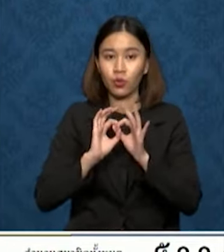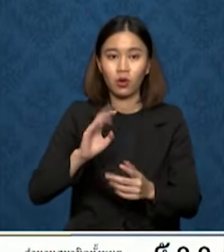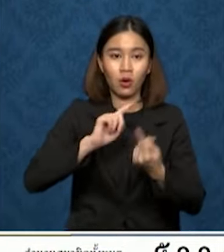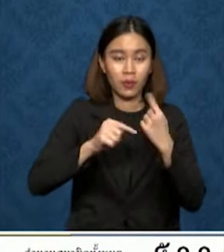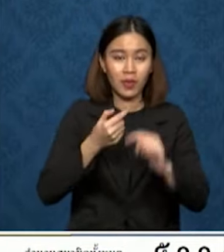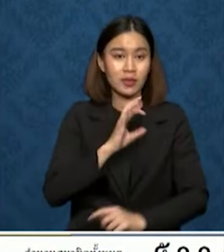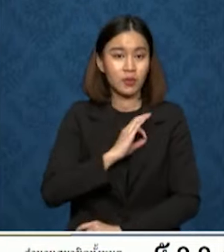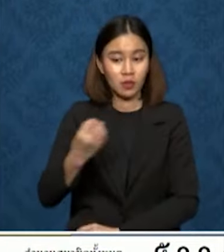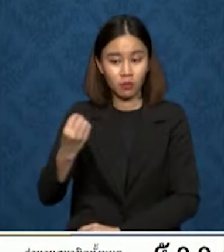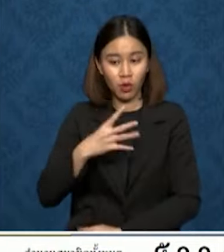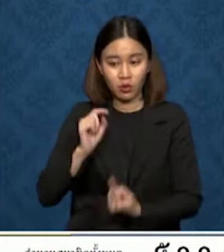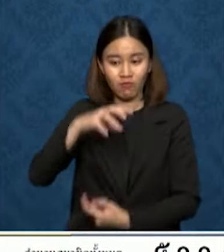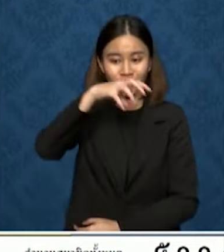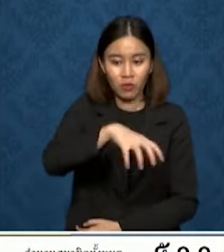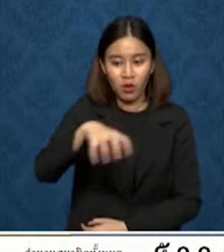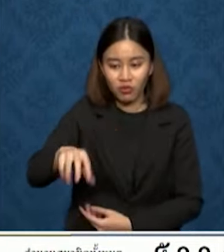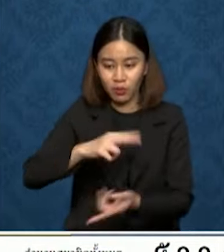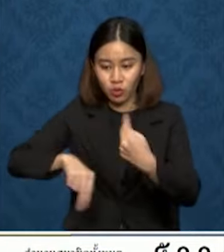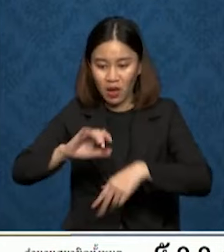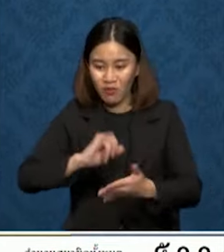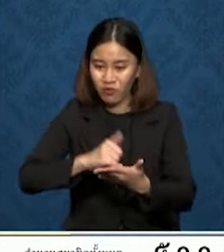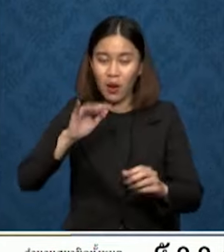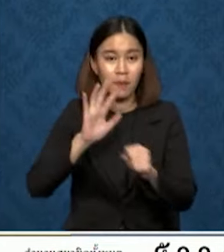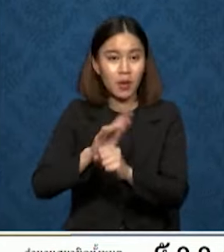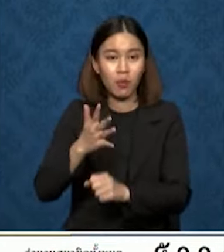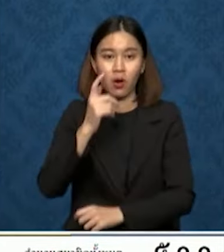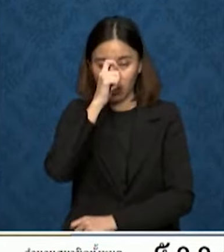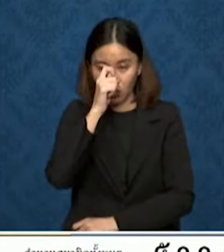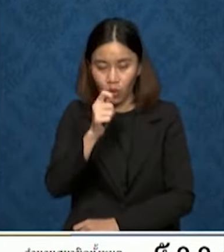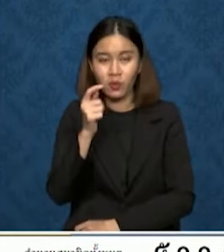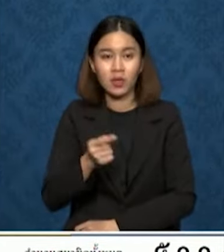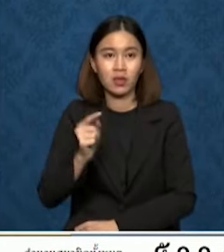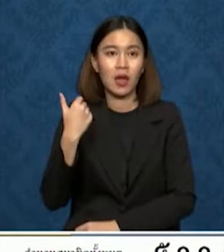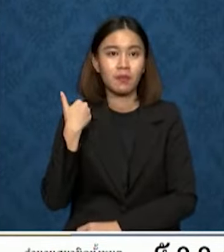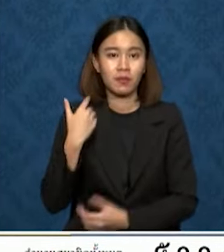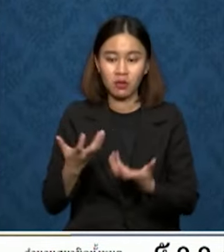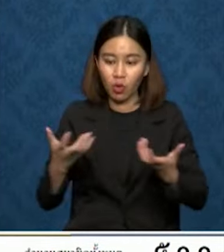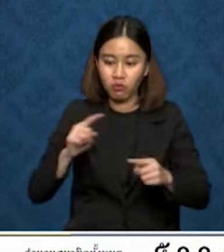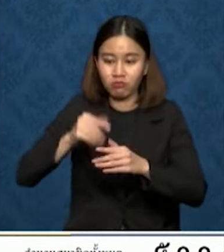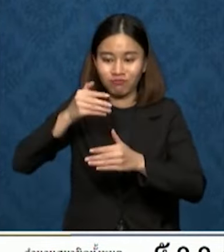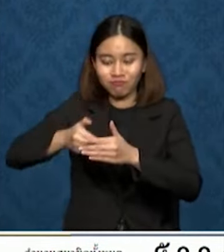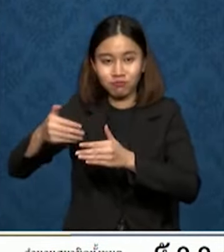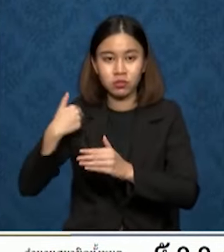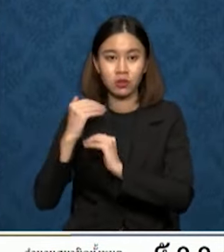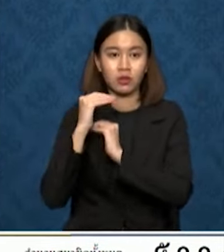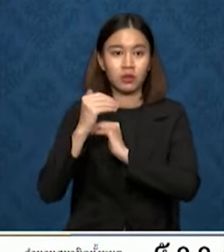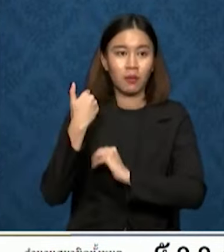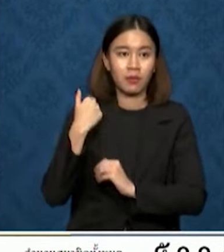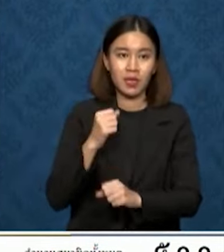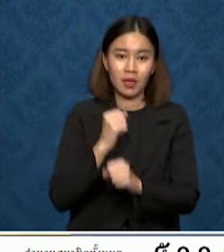มาชิขวาสฐานมัมบัรมไมพอด้คามคอรบจิๆ ทรมธารครับเรามีัพอ จำกด แต่เราพยา disappearที่จะ neuroscience